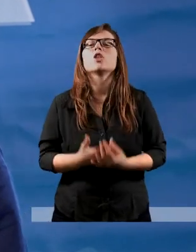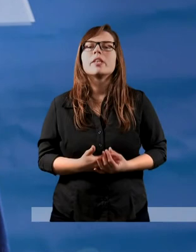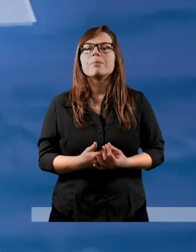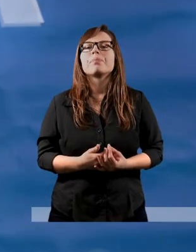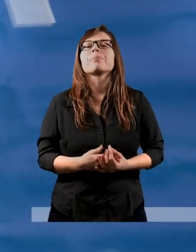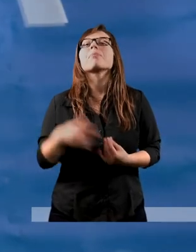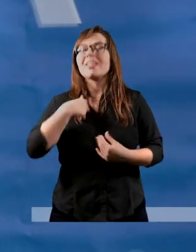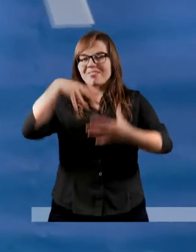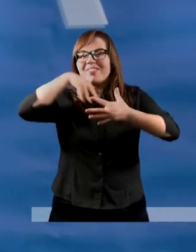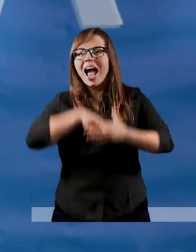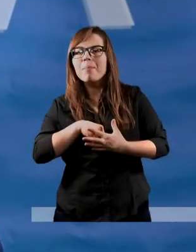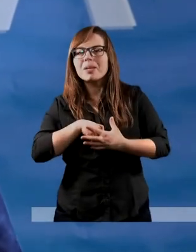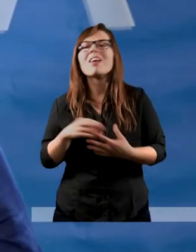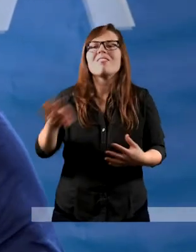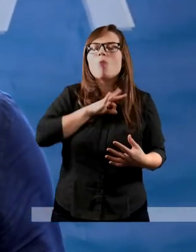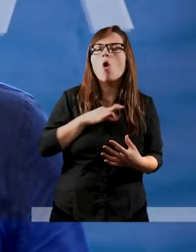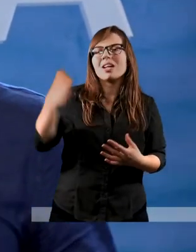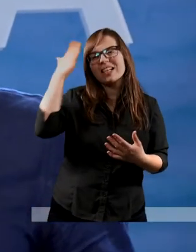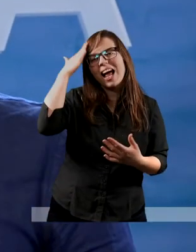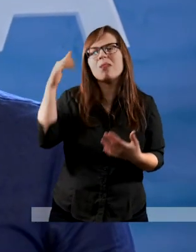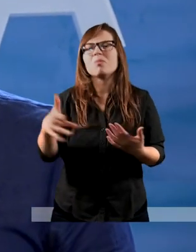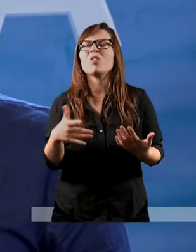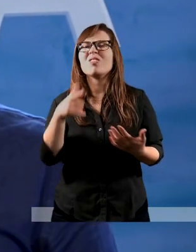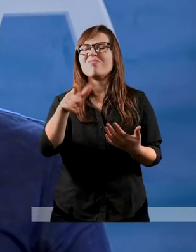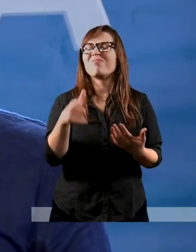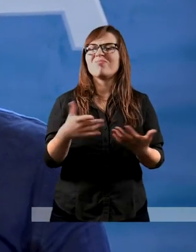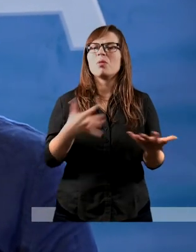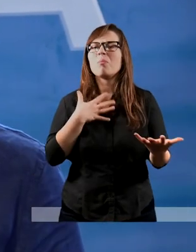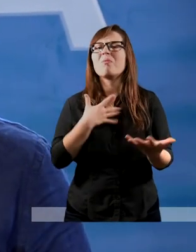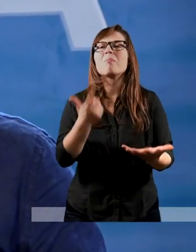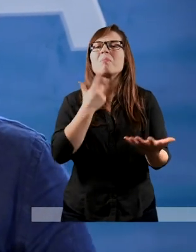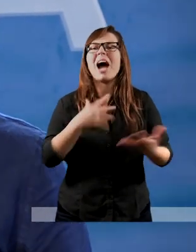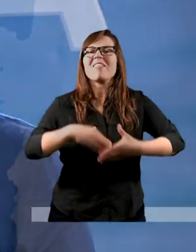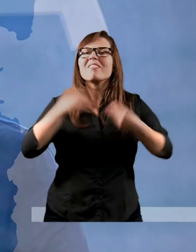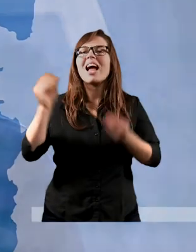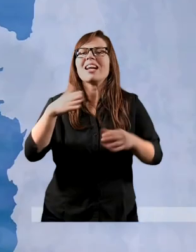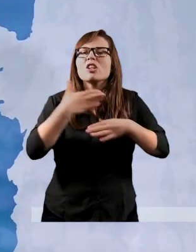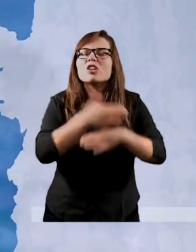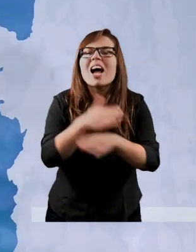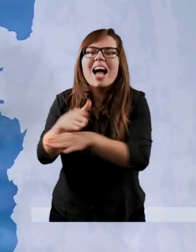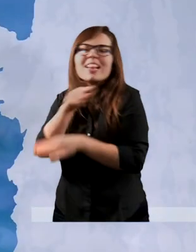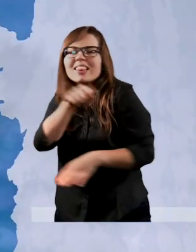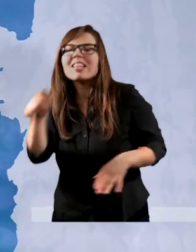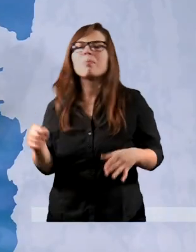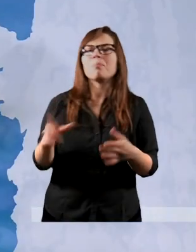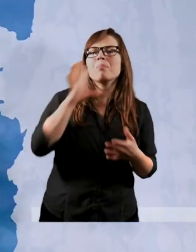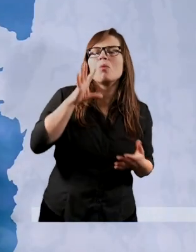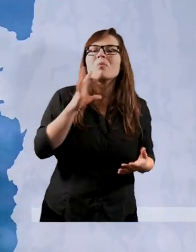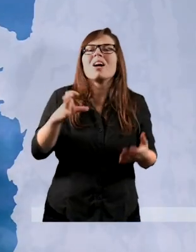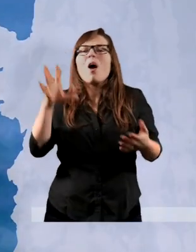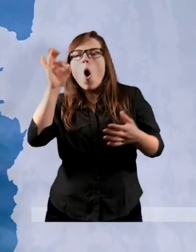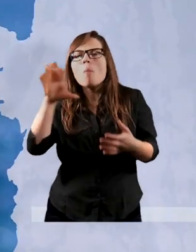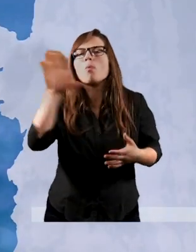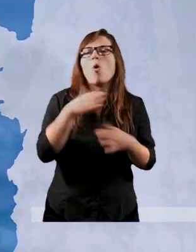Ale we mnie i w moich znajomych było takie wielkie pragnienie, aby dzielić się Biblią, Słowem